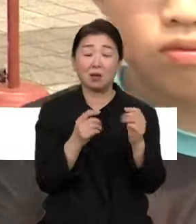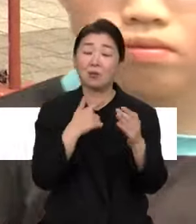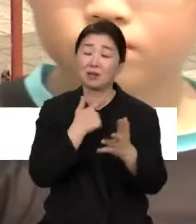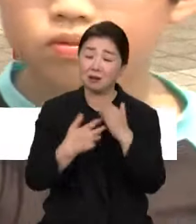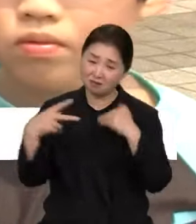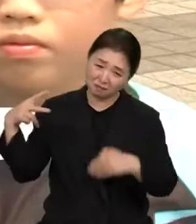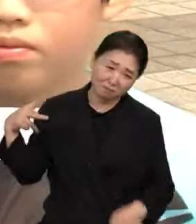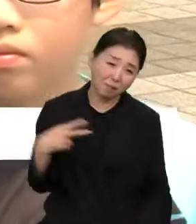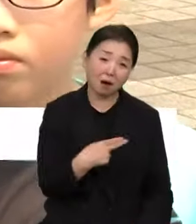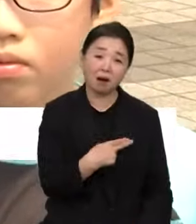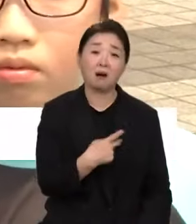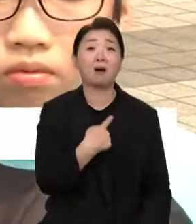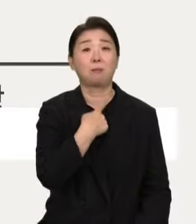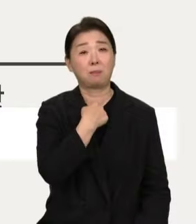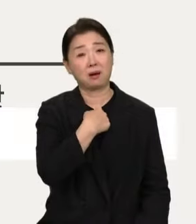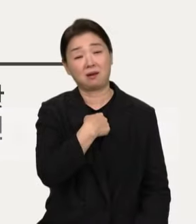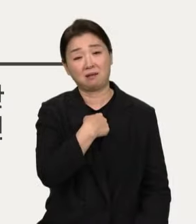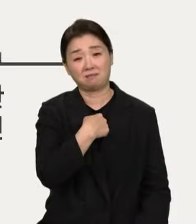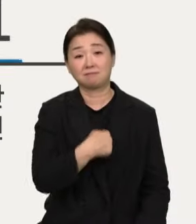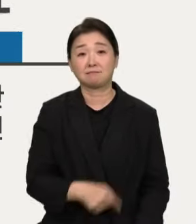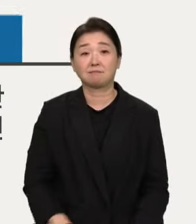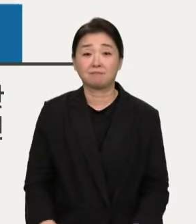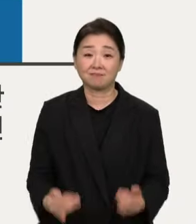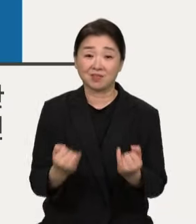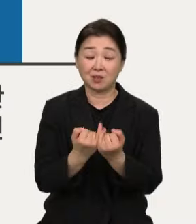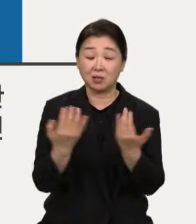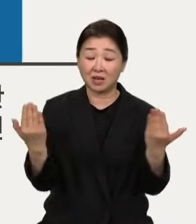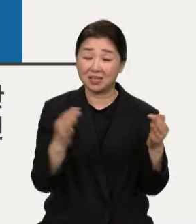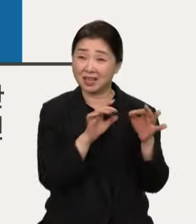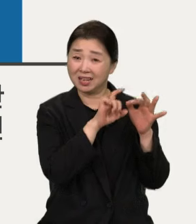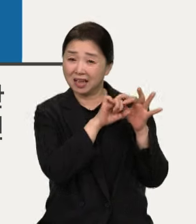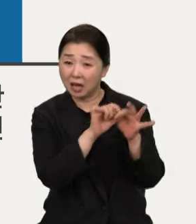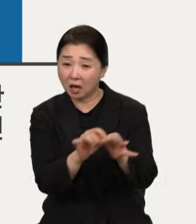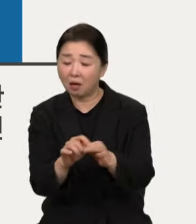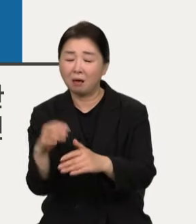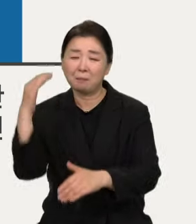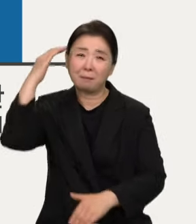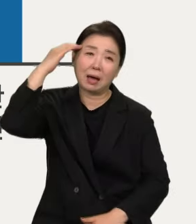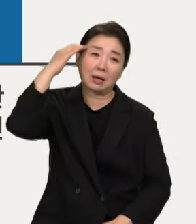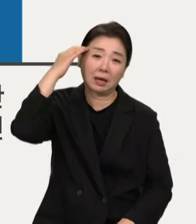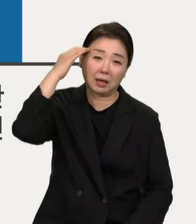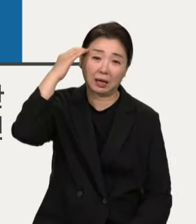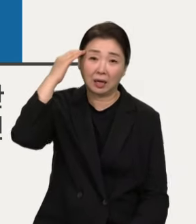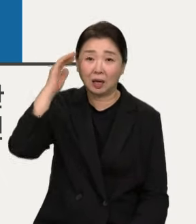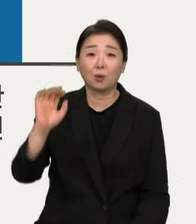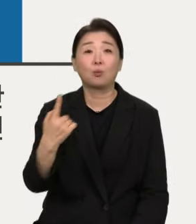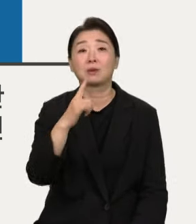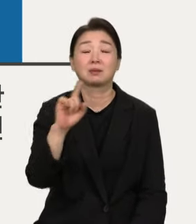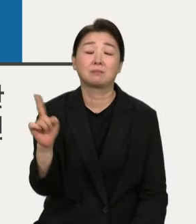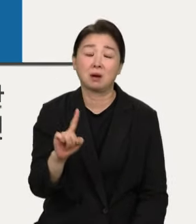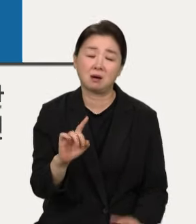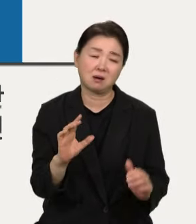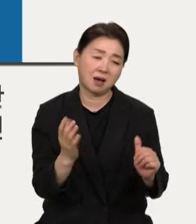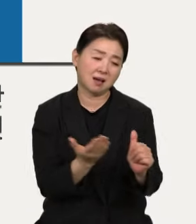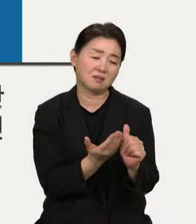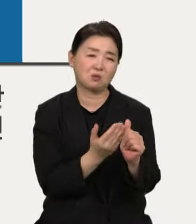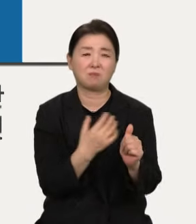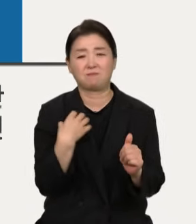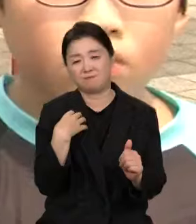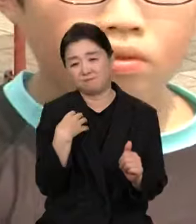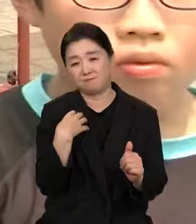경력 단절이 됐었거든요 여성이 일을 지속하는 걸 방해하는 가장 큰 요인 유가 부담입니다